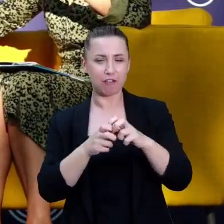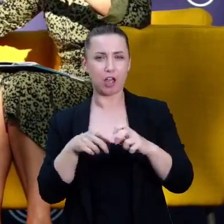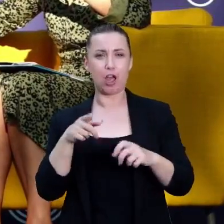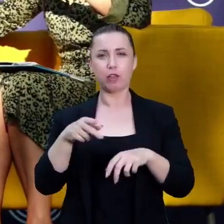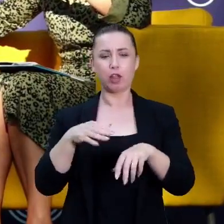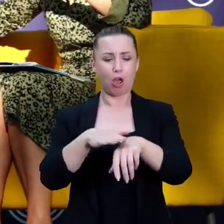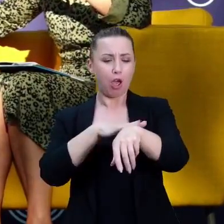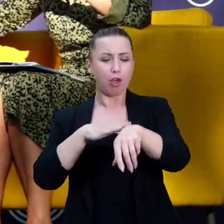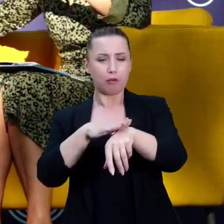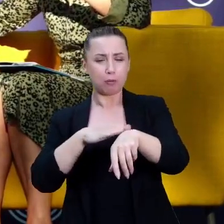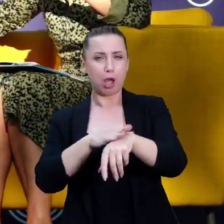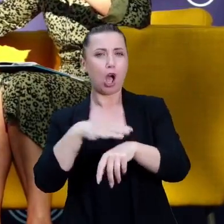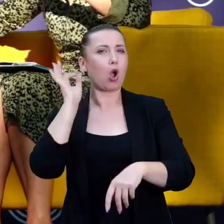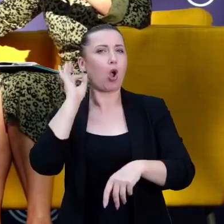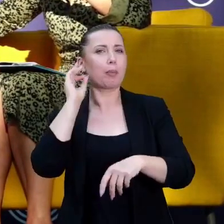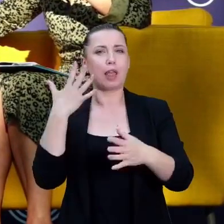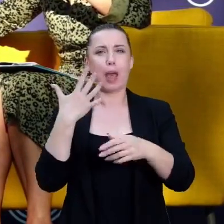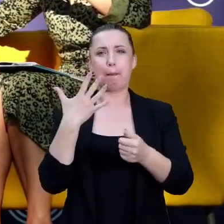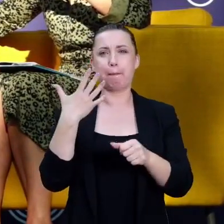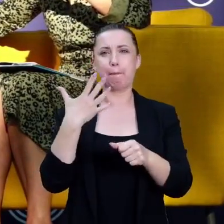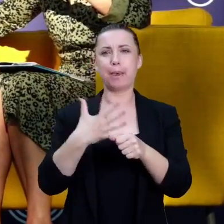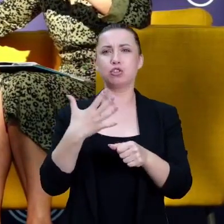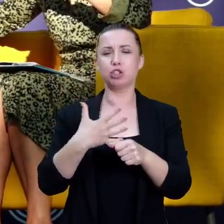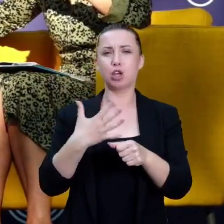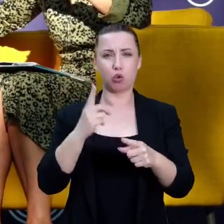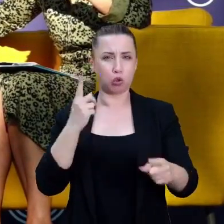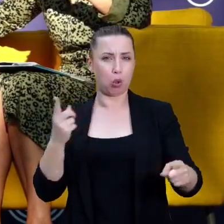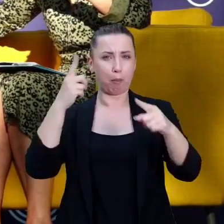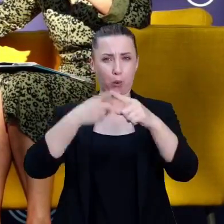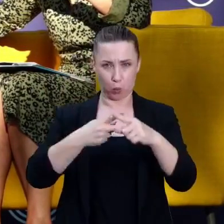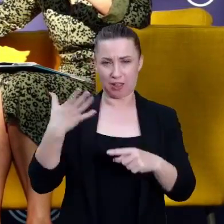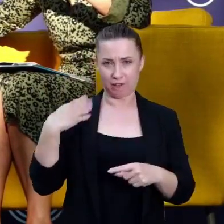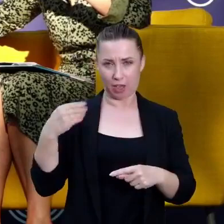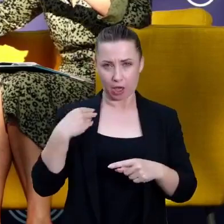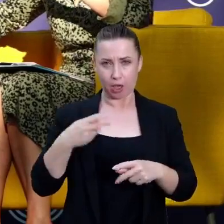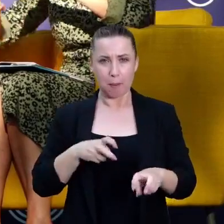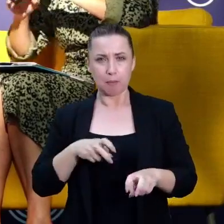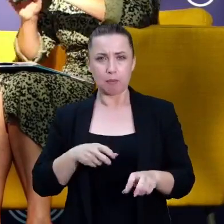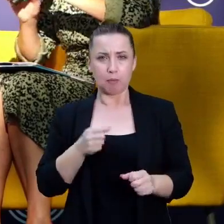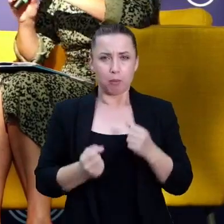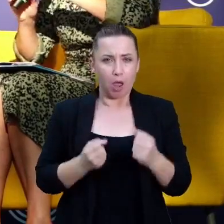sobie kobieta 50+, tylko po to, żeby dobiec do wnuka i go wziąć na ręce.